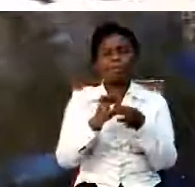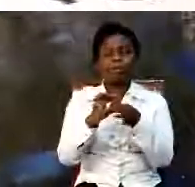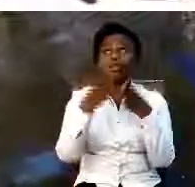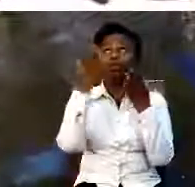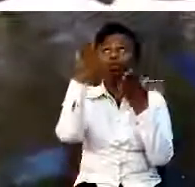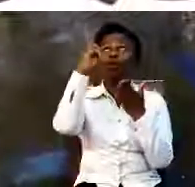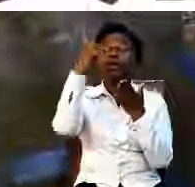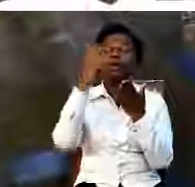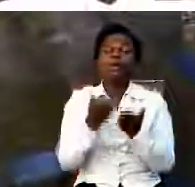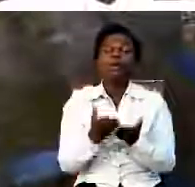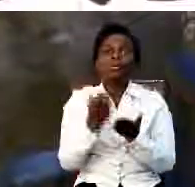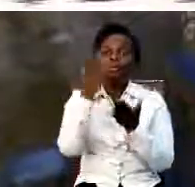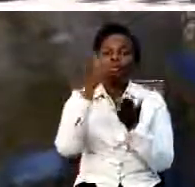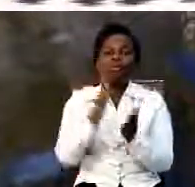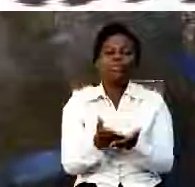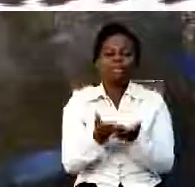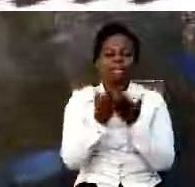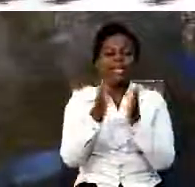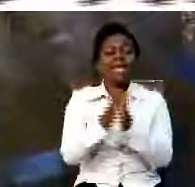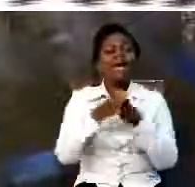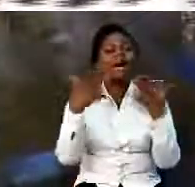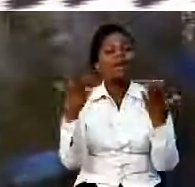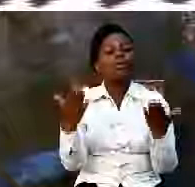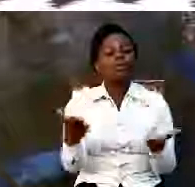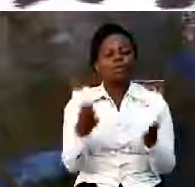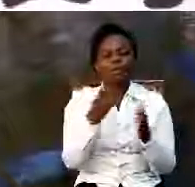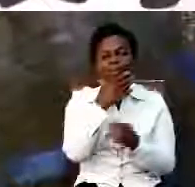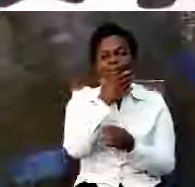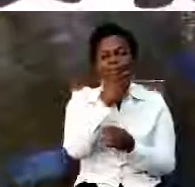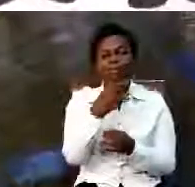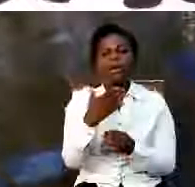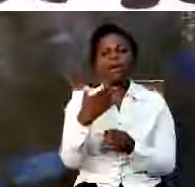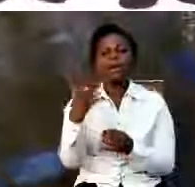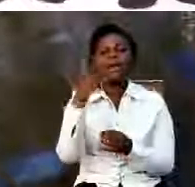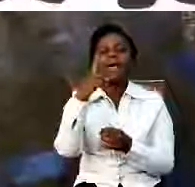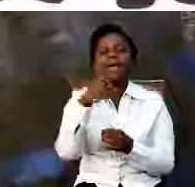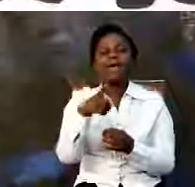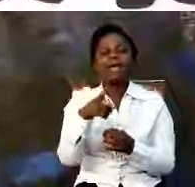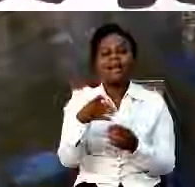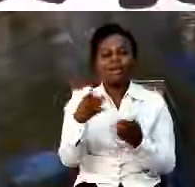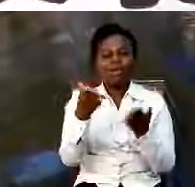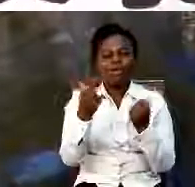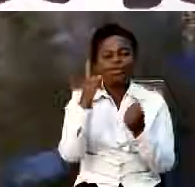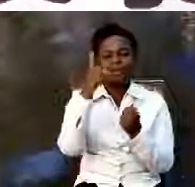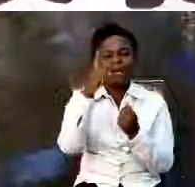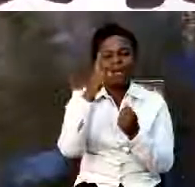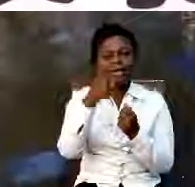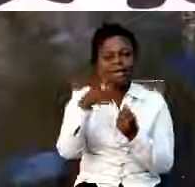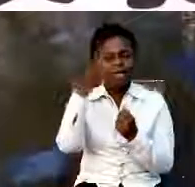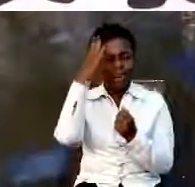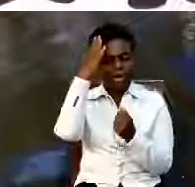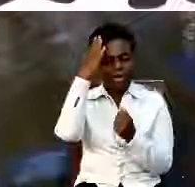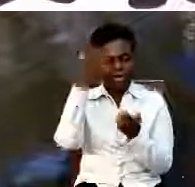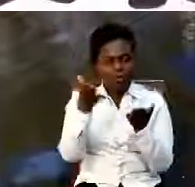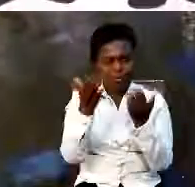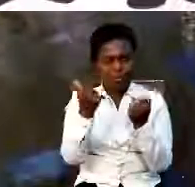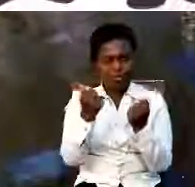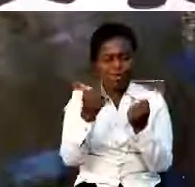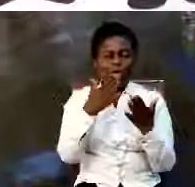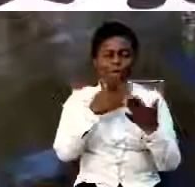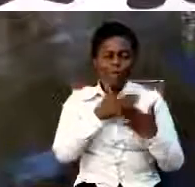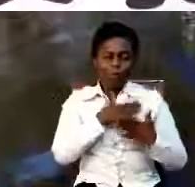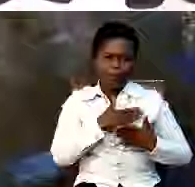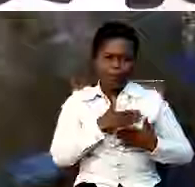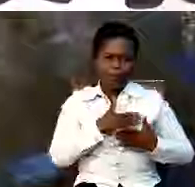ili Mungu yakusaidie. Hakuna mwanamume ambaye ana uwezo, aliye na capacity ya